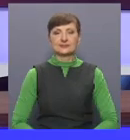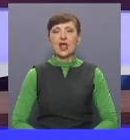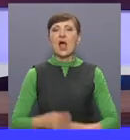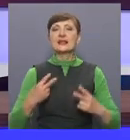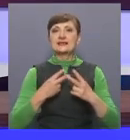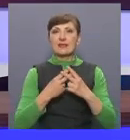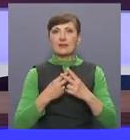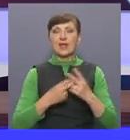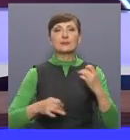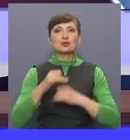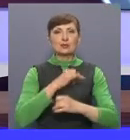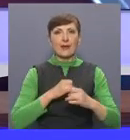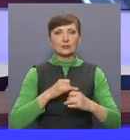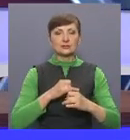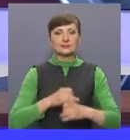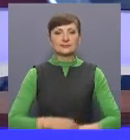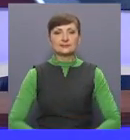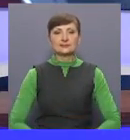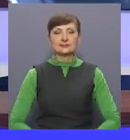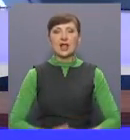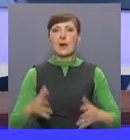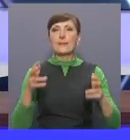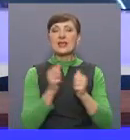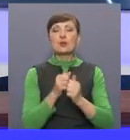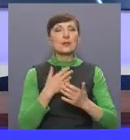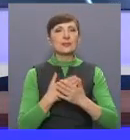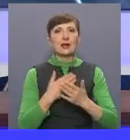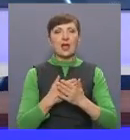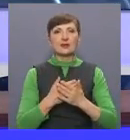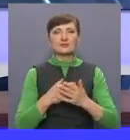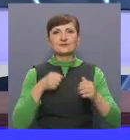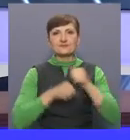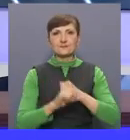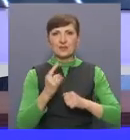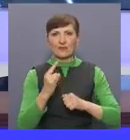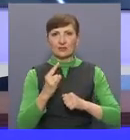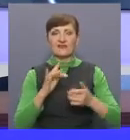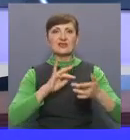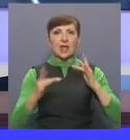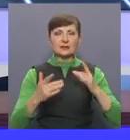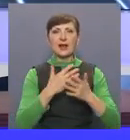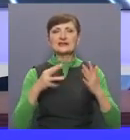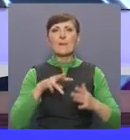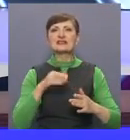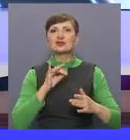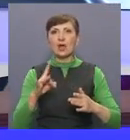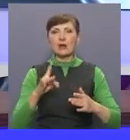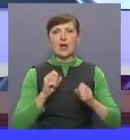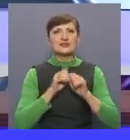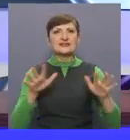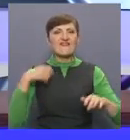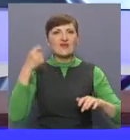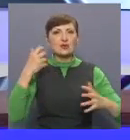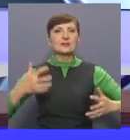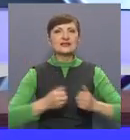В Астане сегодня обсуждают поимку предполагаемого педофила. В социальных сетях и мессенджерах сейчас распространяется видео